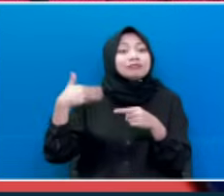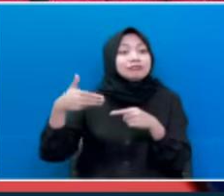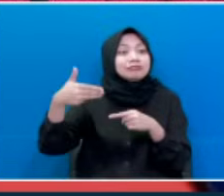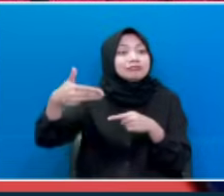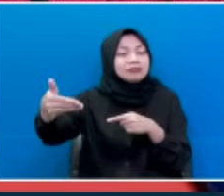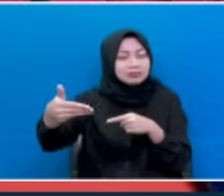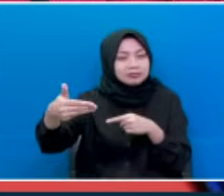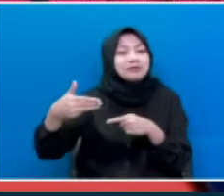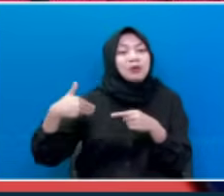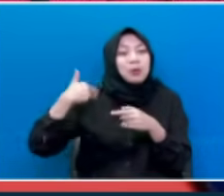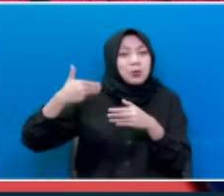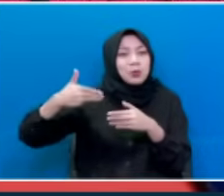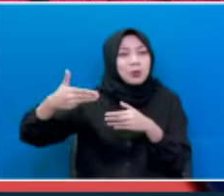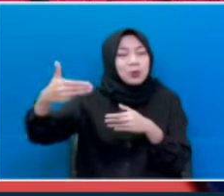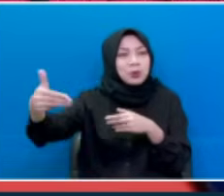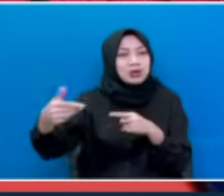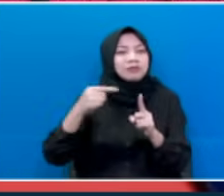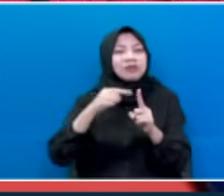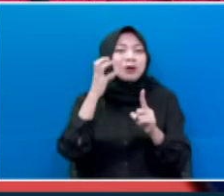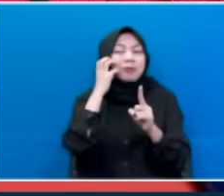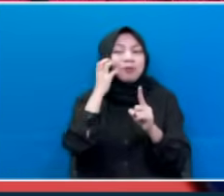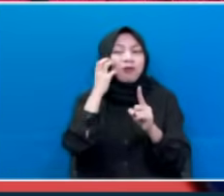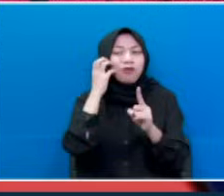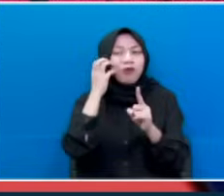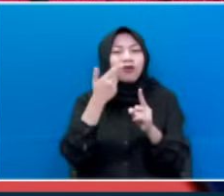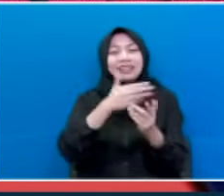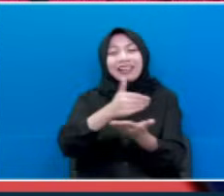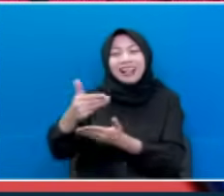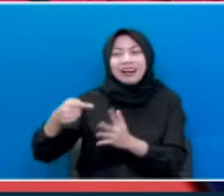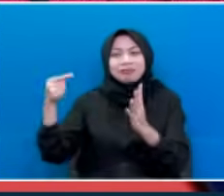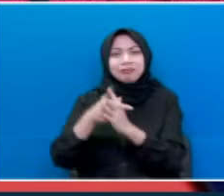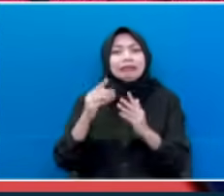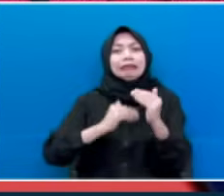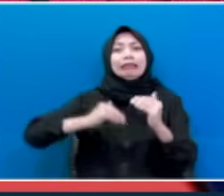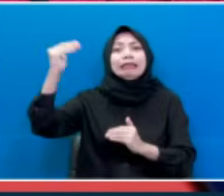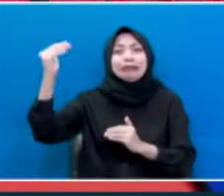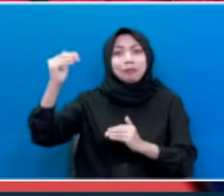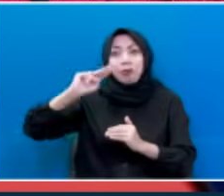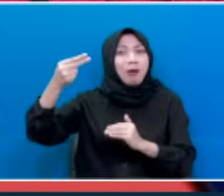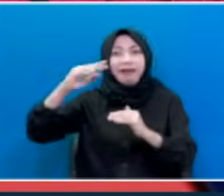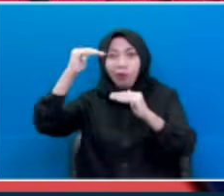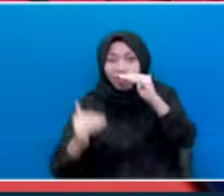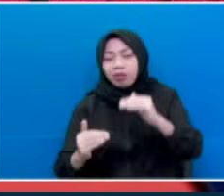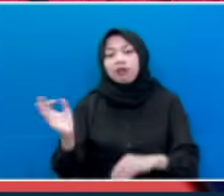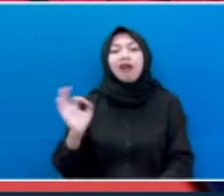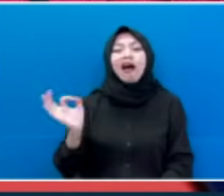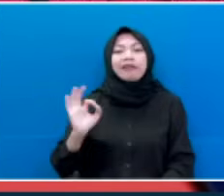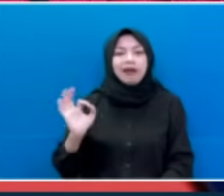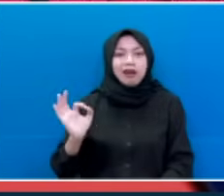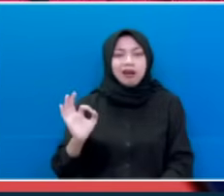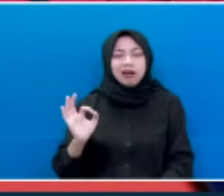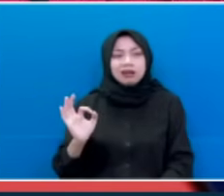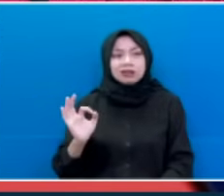pekan terakhir elektabilitasnya ya relatif stabil enggak enggak ada perubahan besar gitu ya jadi menurut